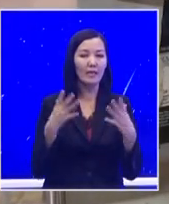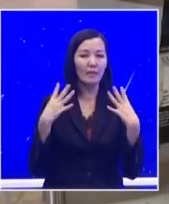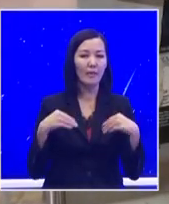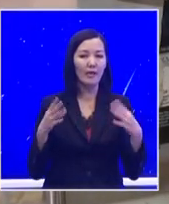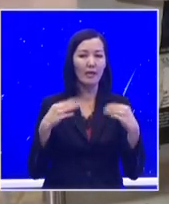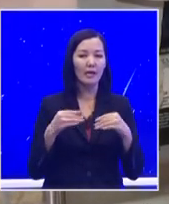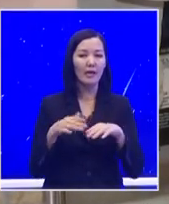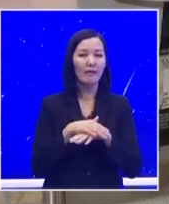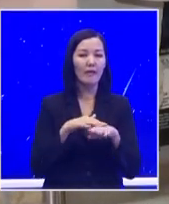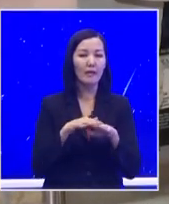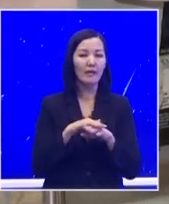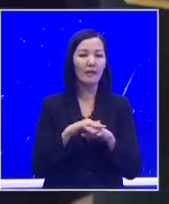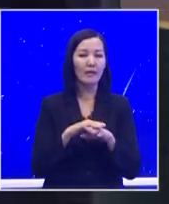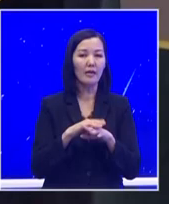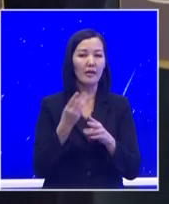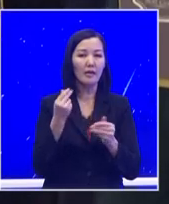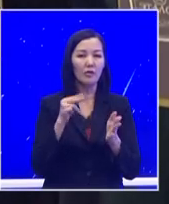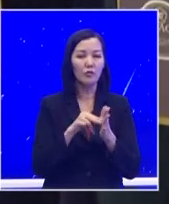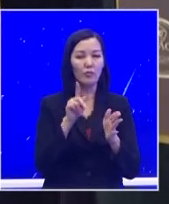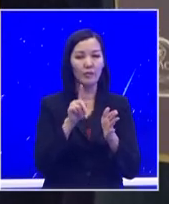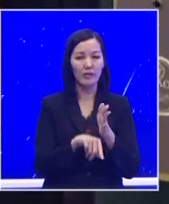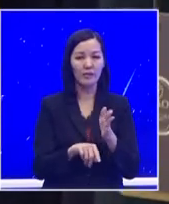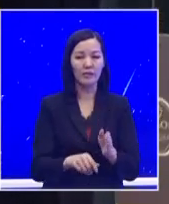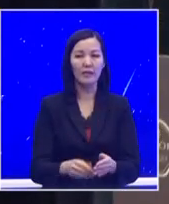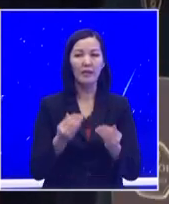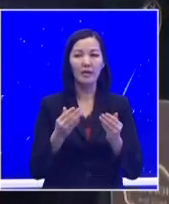нарықтағы құнынан анағұрлым арзан. Қазіргі кезде